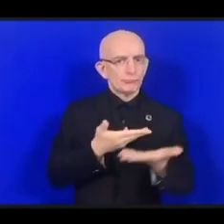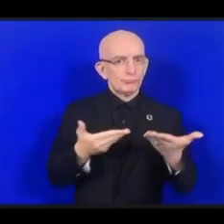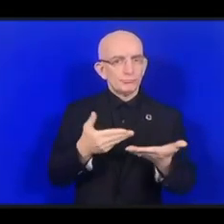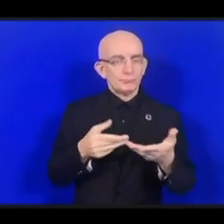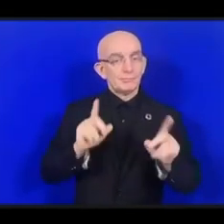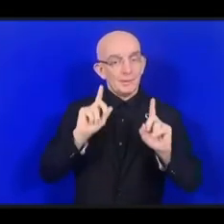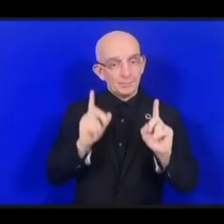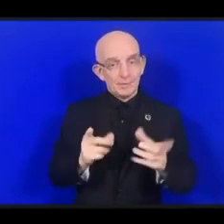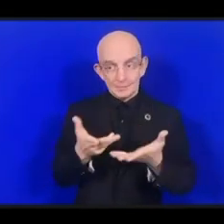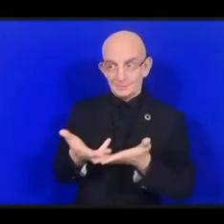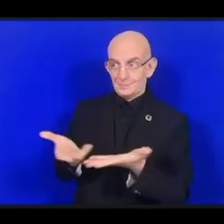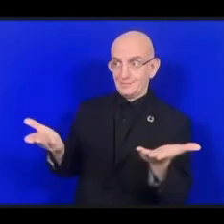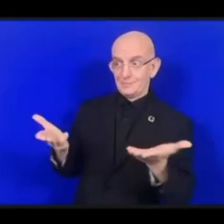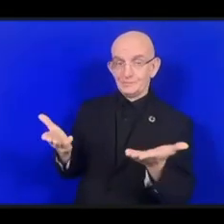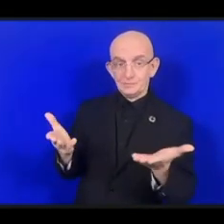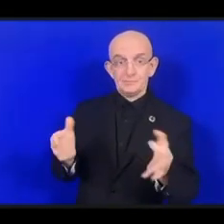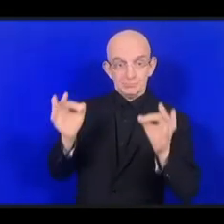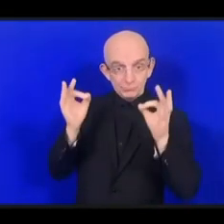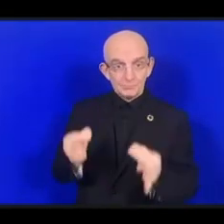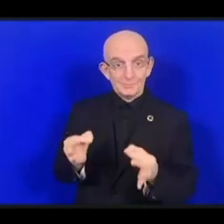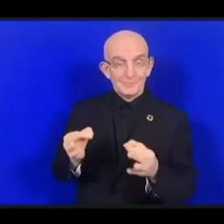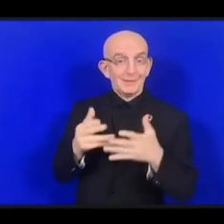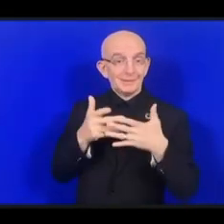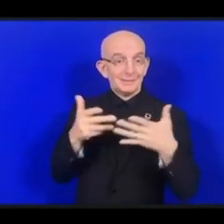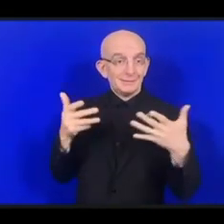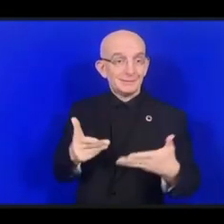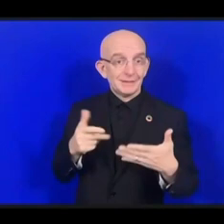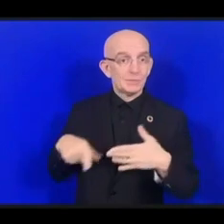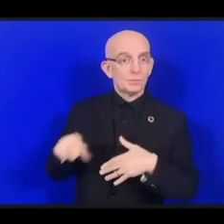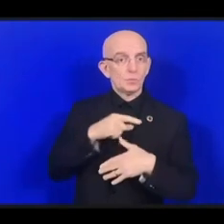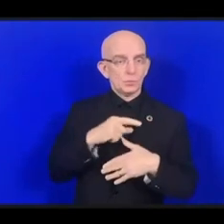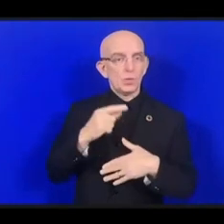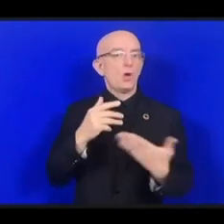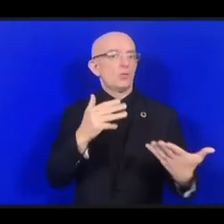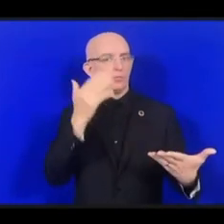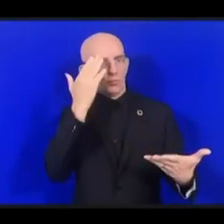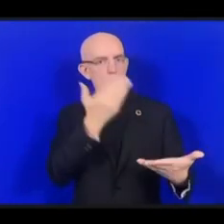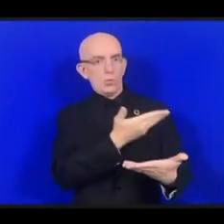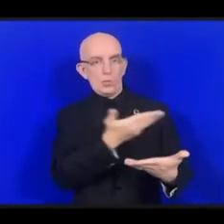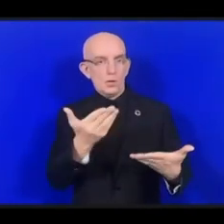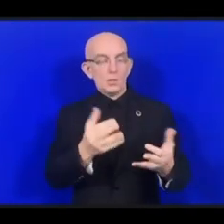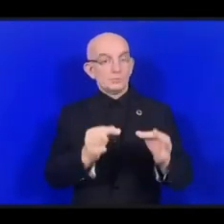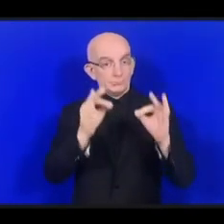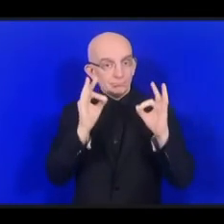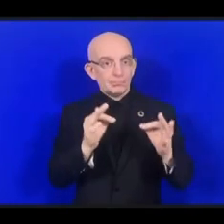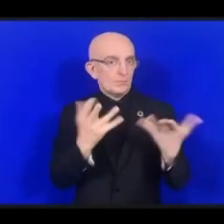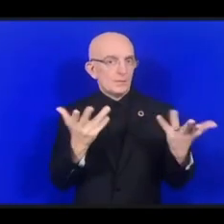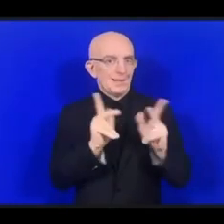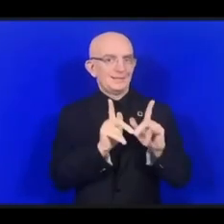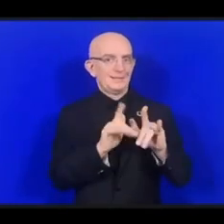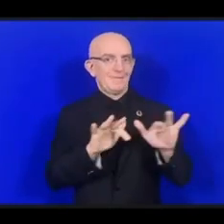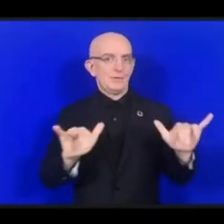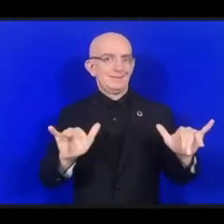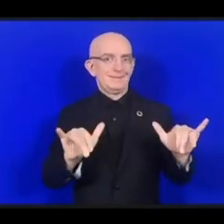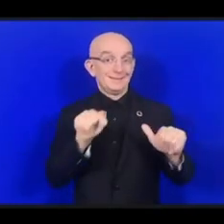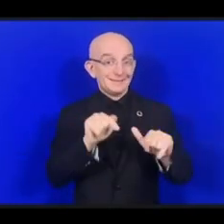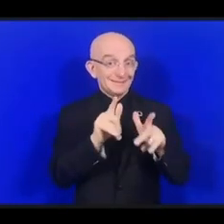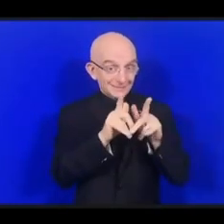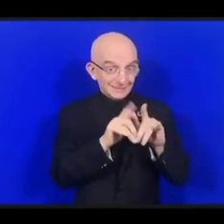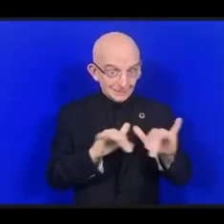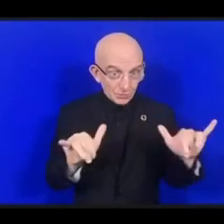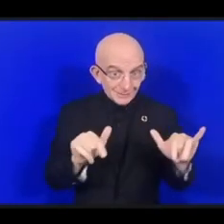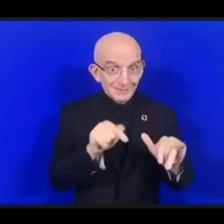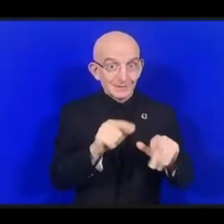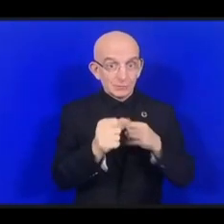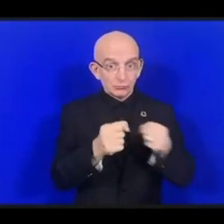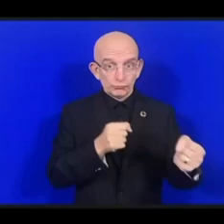现在我们必须要采取行动来打造更有意义的多利益相关方主义，这也就是意味着性